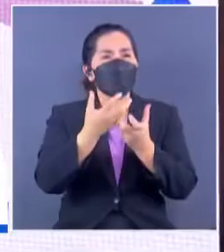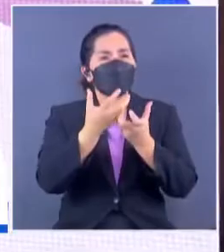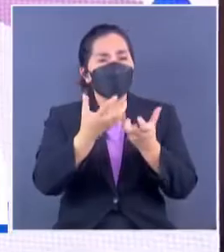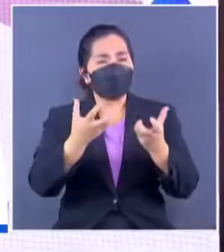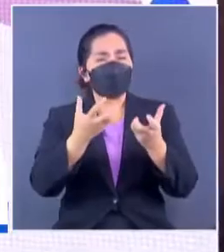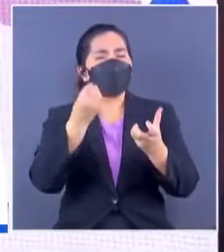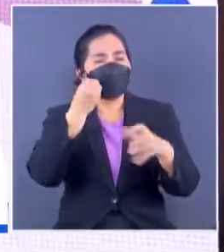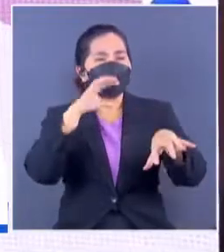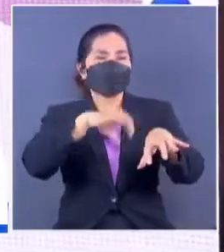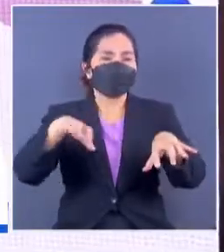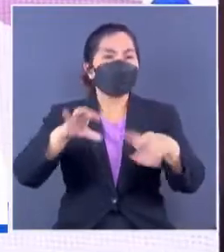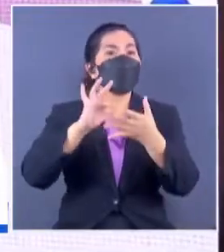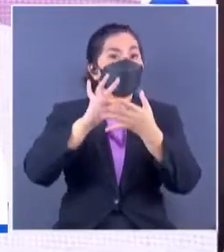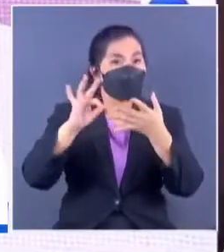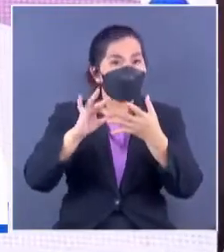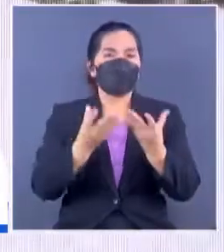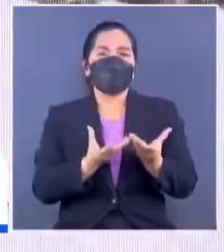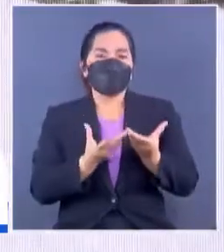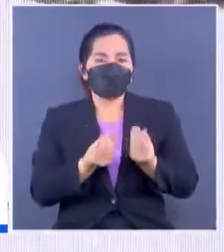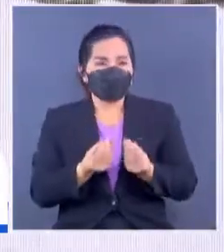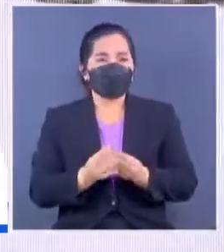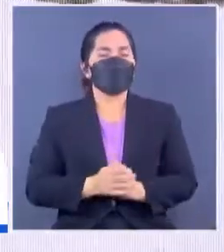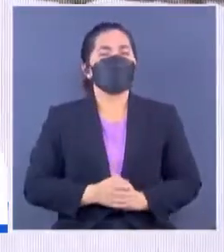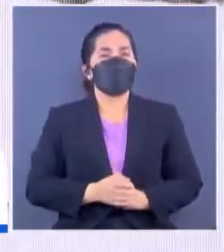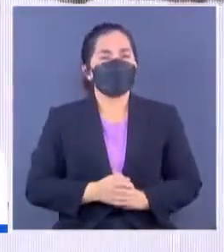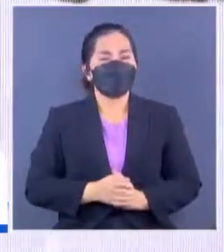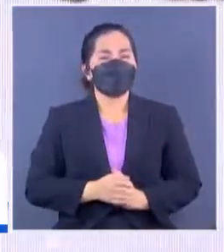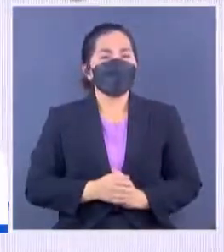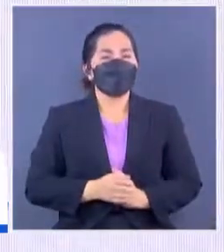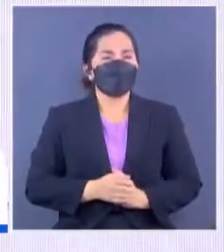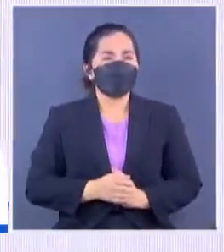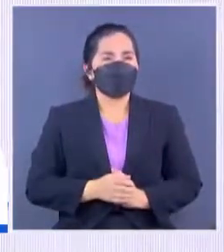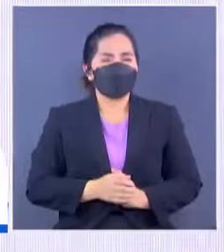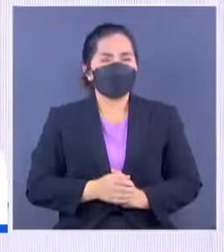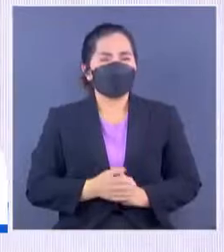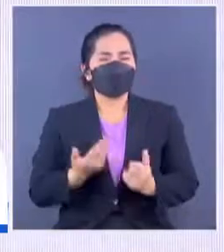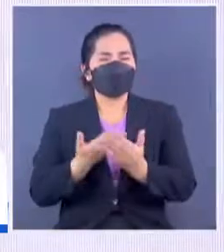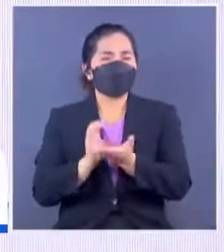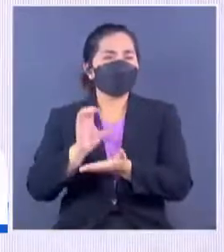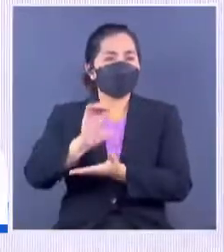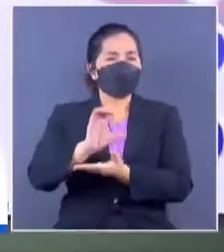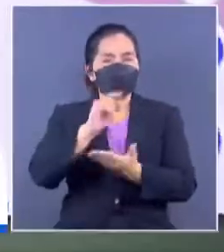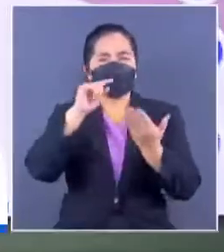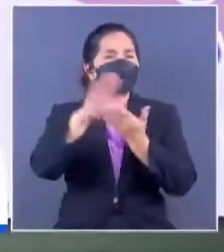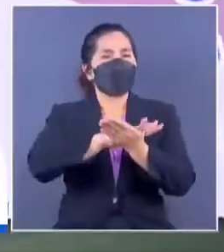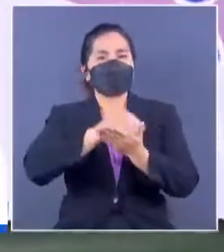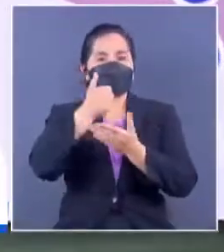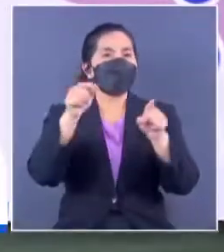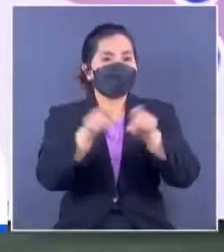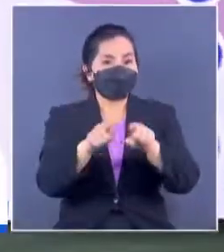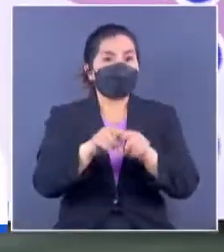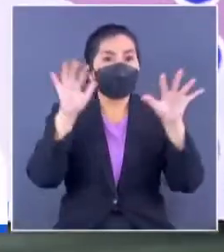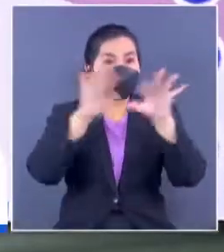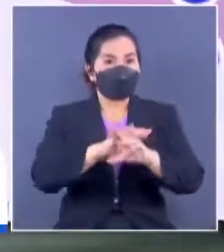บมครับไม่ว่าจะเป็นบ้านเป็นที่ดินเป็นคอนโดหรือเป็นทรัพย์เพื่อการลงทุนทั่วประเทศครับเสมือนกับว่าท่